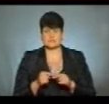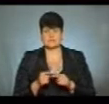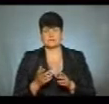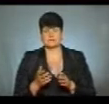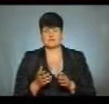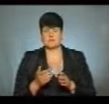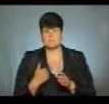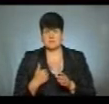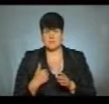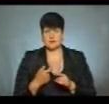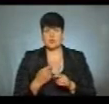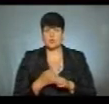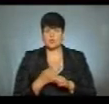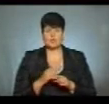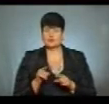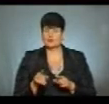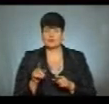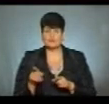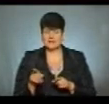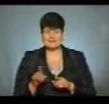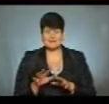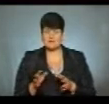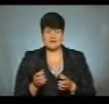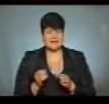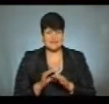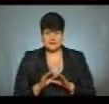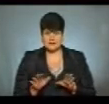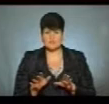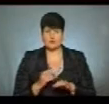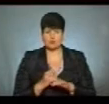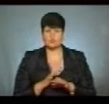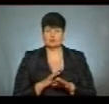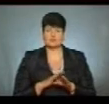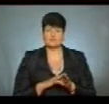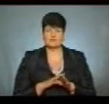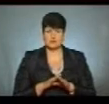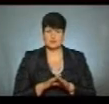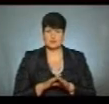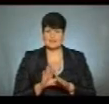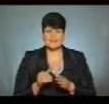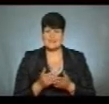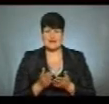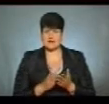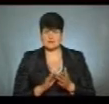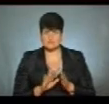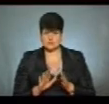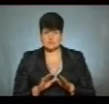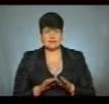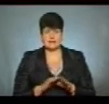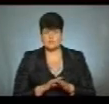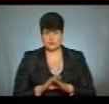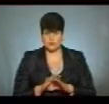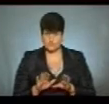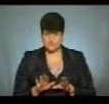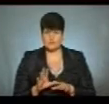ямковості. Значить, ми роботи в них не прийняли в зв'язку з тим, що роботи були виконані, скажімо так, неякісно і не в повній мірі.